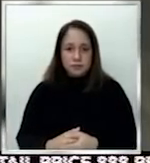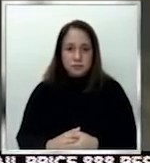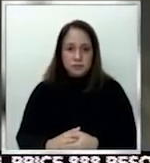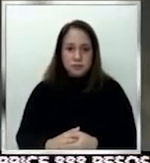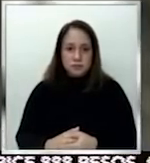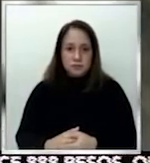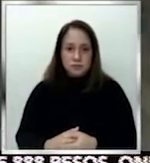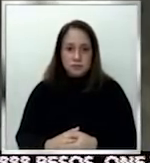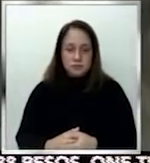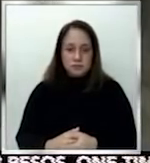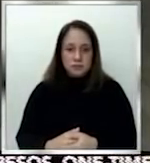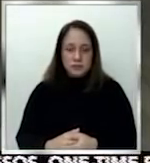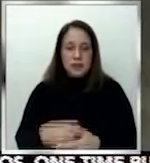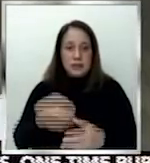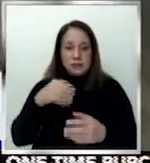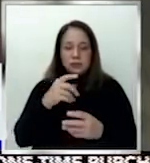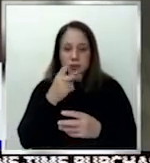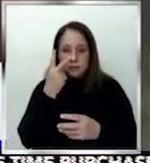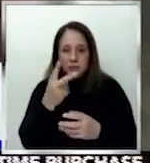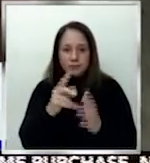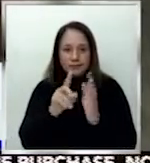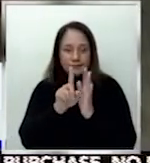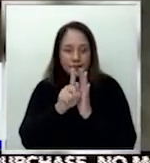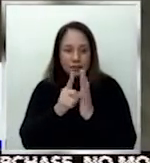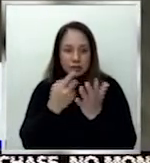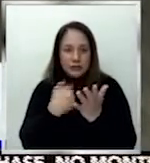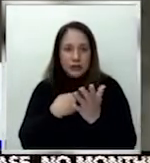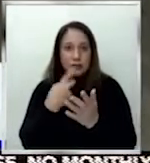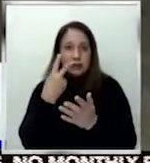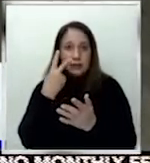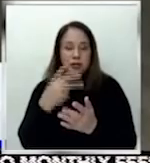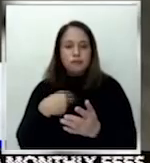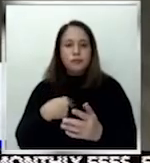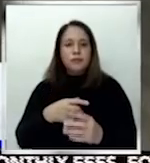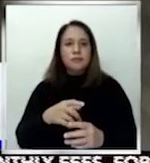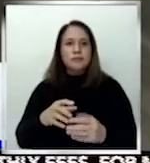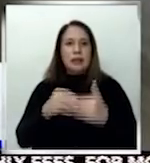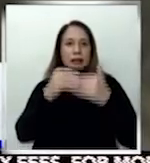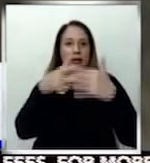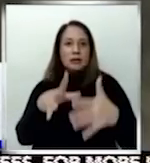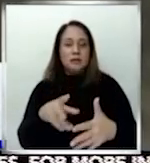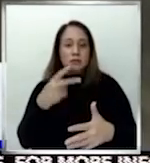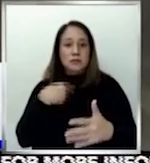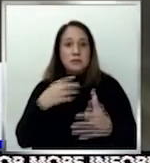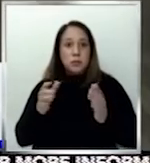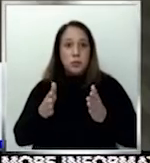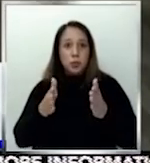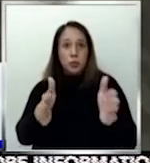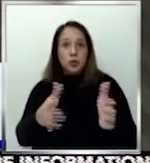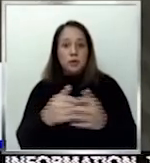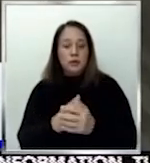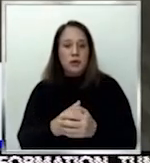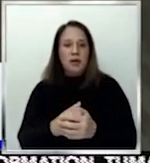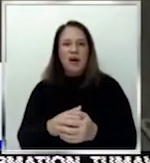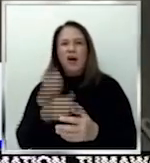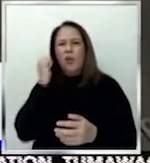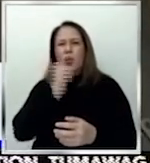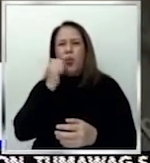Sa loob ng ilang minuto, sila ang naging hari ng kalsada. Mga kabataang naging bisyo na raw ang masangkot sa